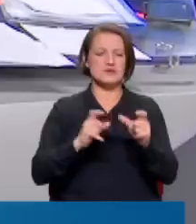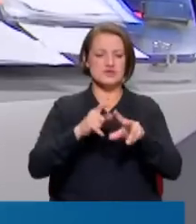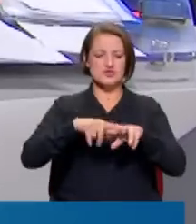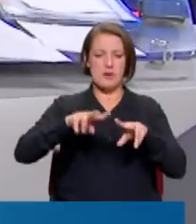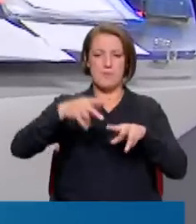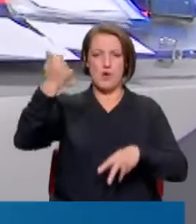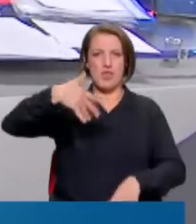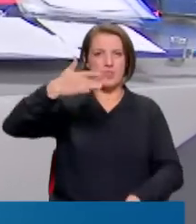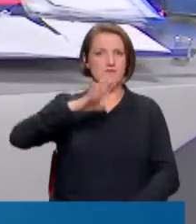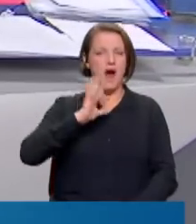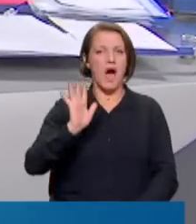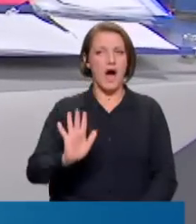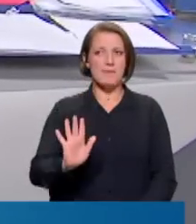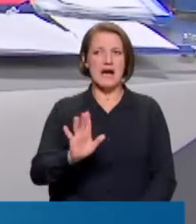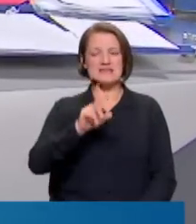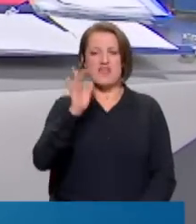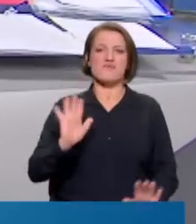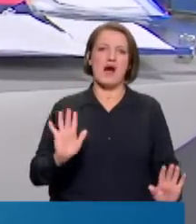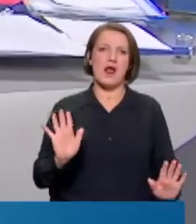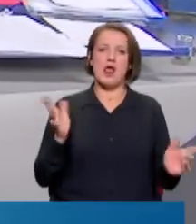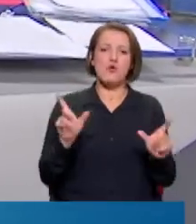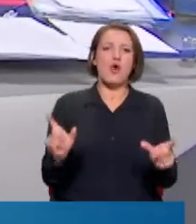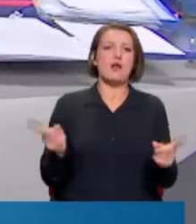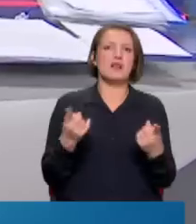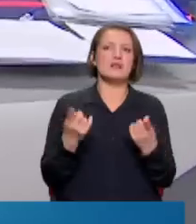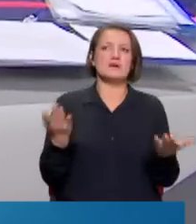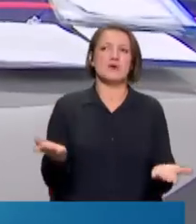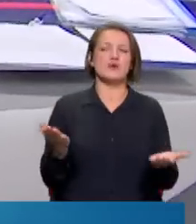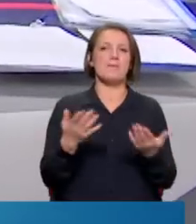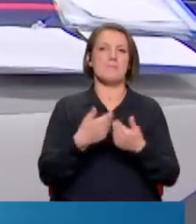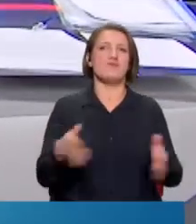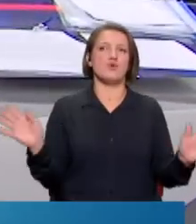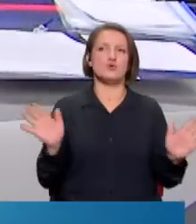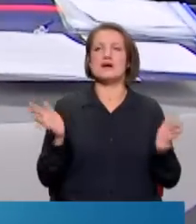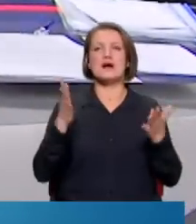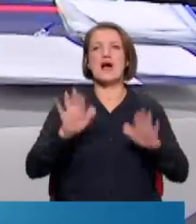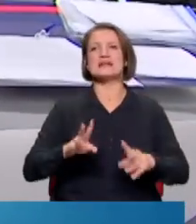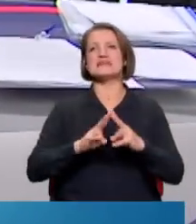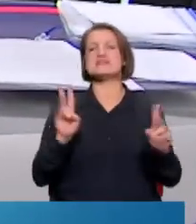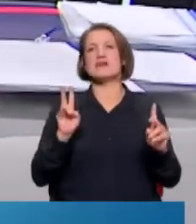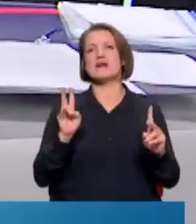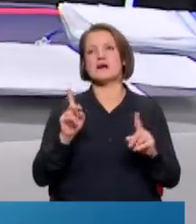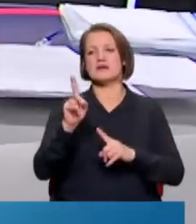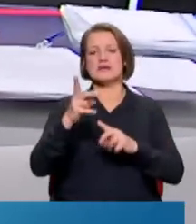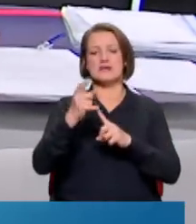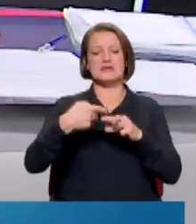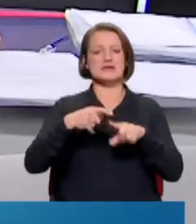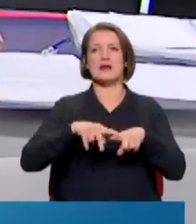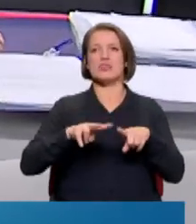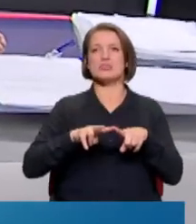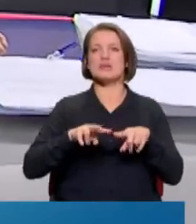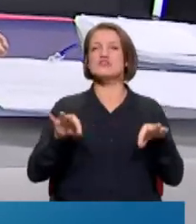yönetimi var ama sadece var koruyamıyor o da dağıtıldı Ne kaldı sırada İran şimdi hangi